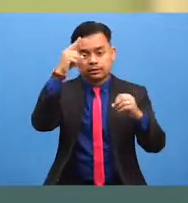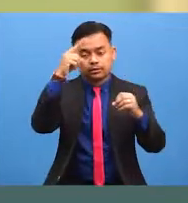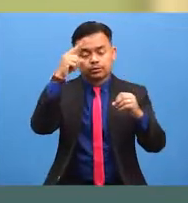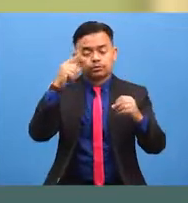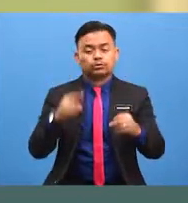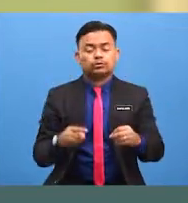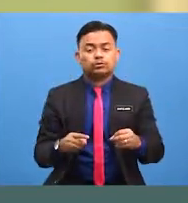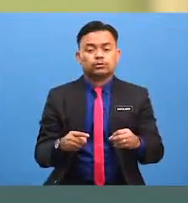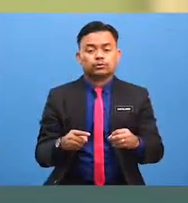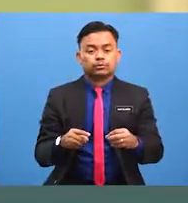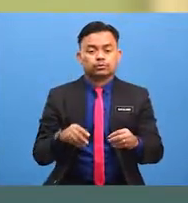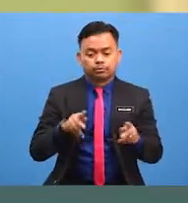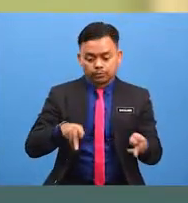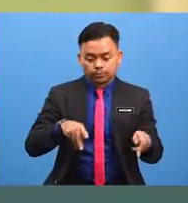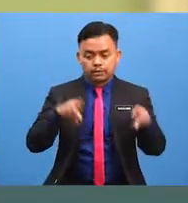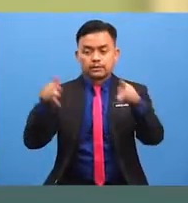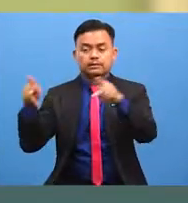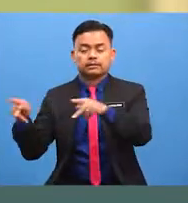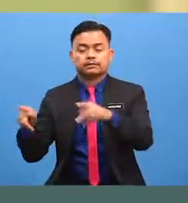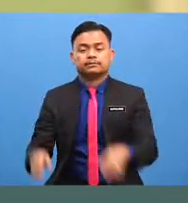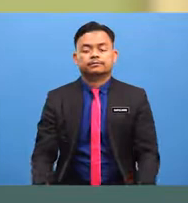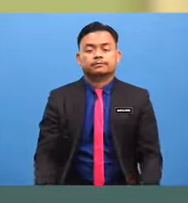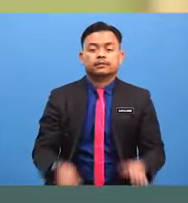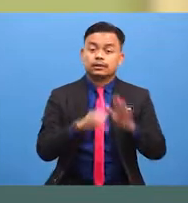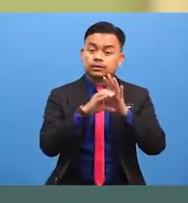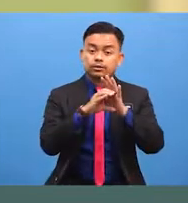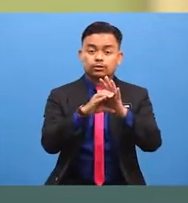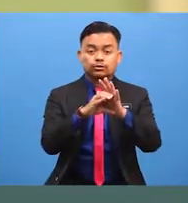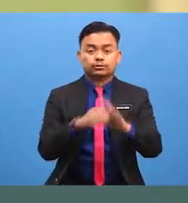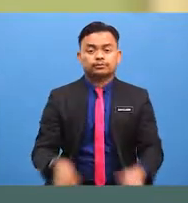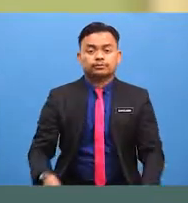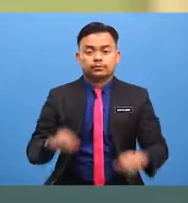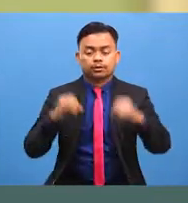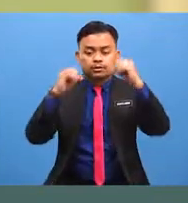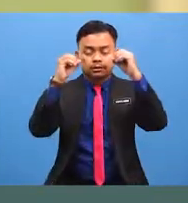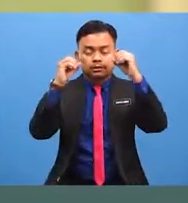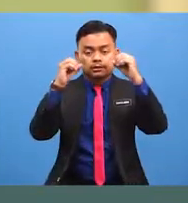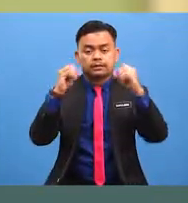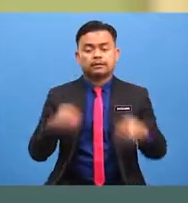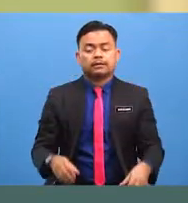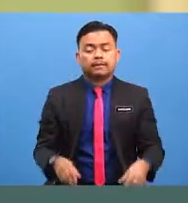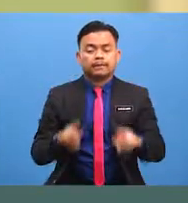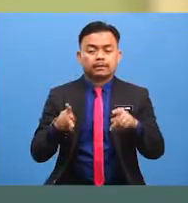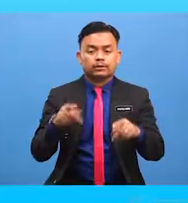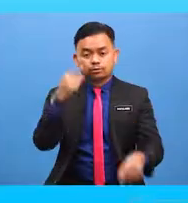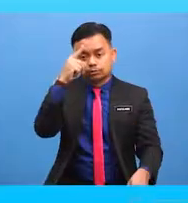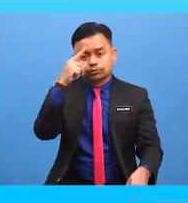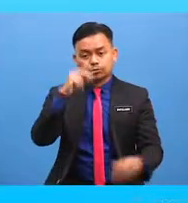Contohnya, oksigen diperlukan untuk menghasilkan tenaga dalam badan